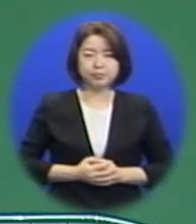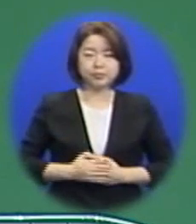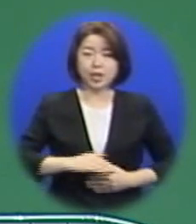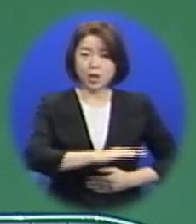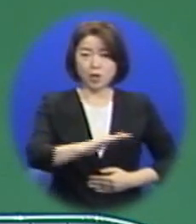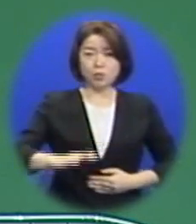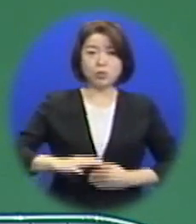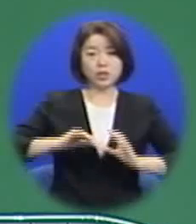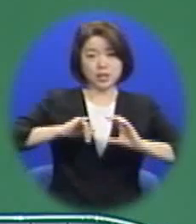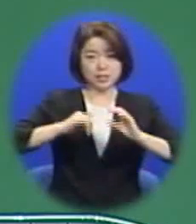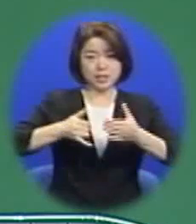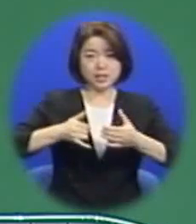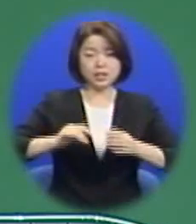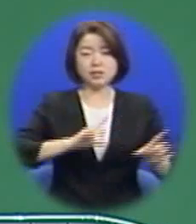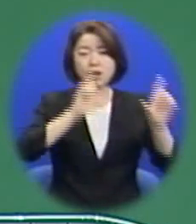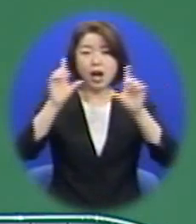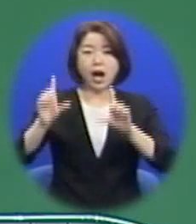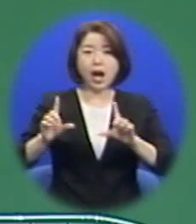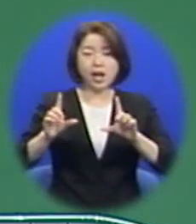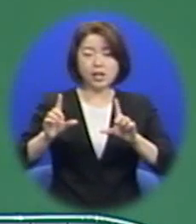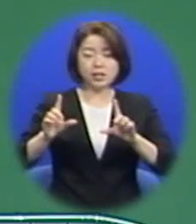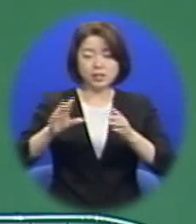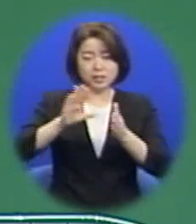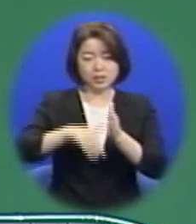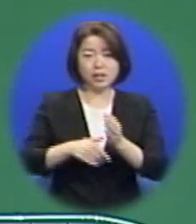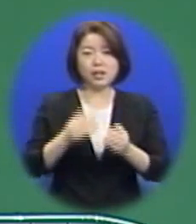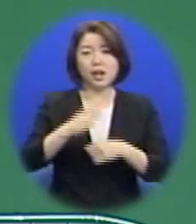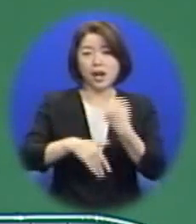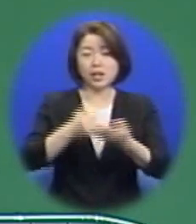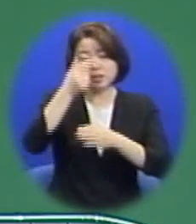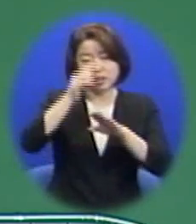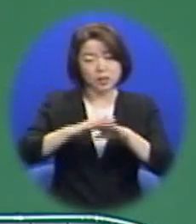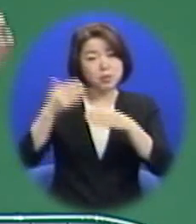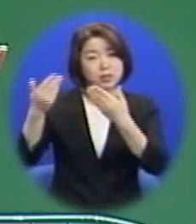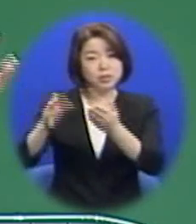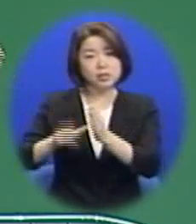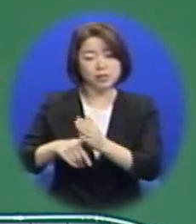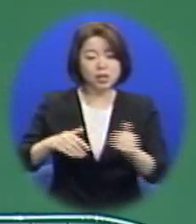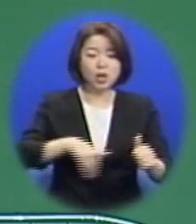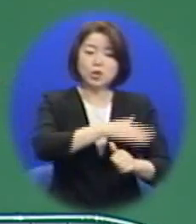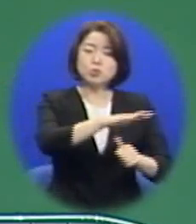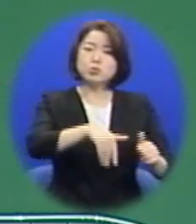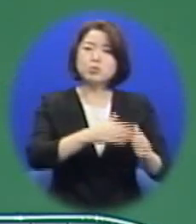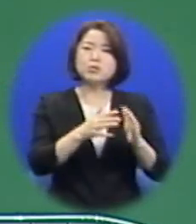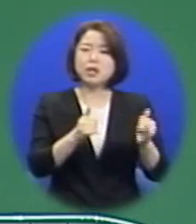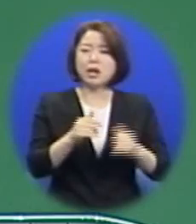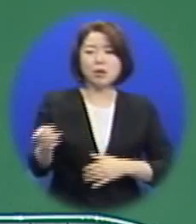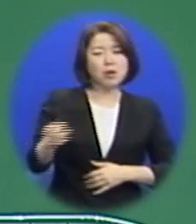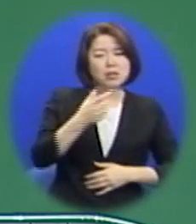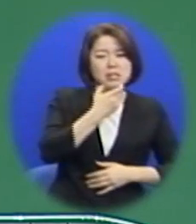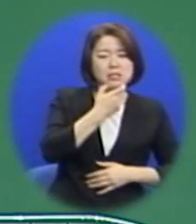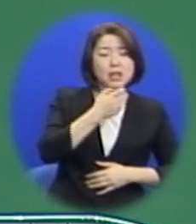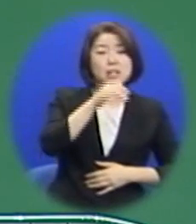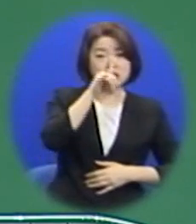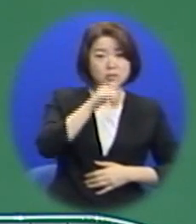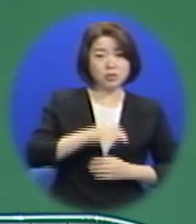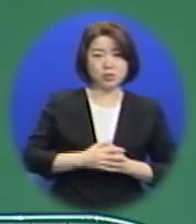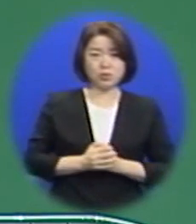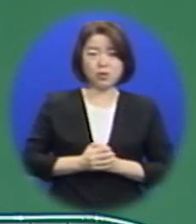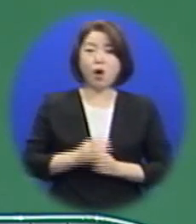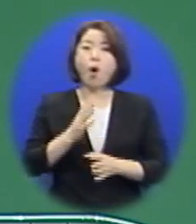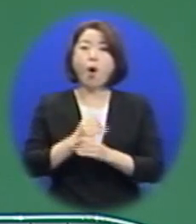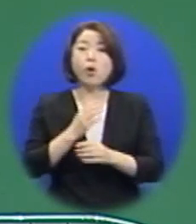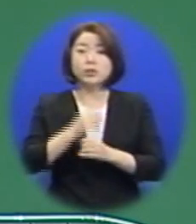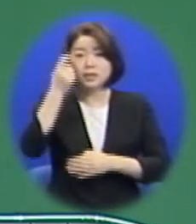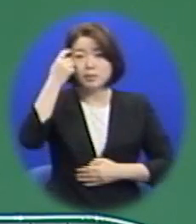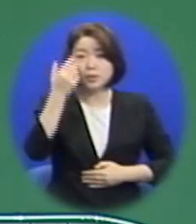우리가 세상에서 하나님께 예배한다고 할 때 주위에 있는 사람들이 싫어하는 경우가 있습니다. 언제